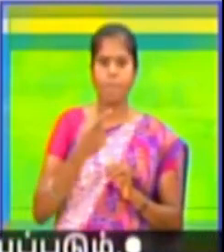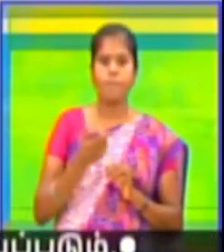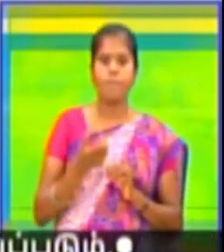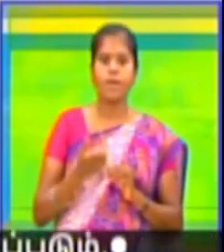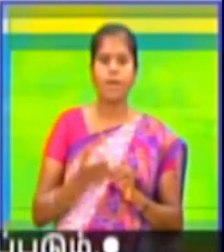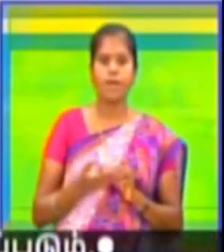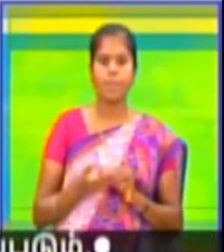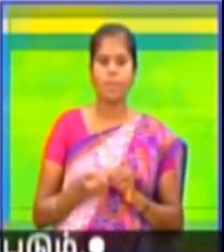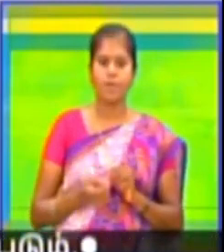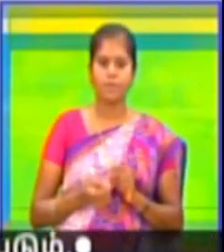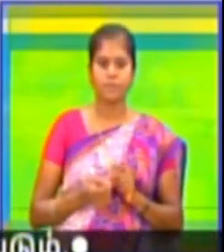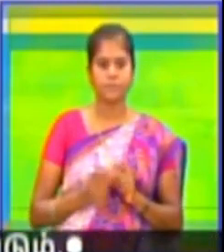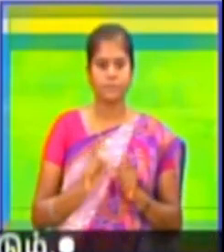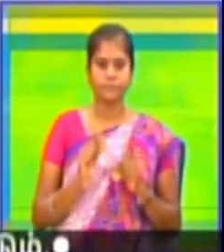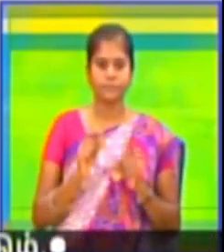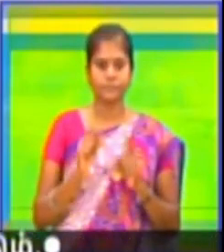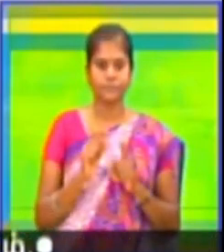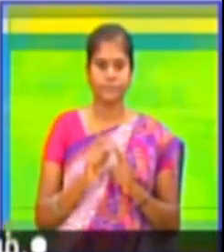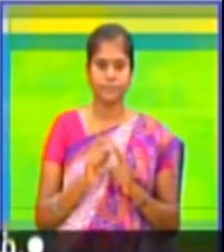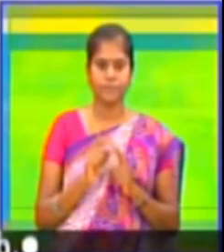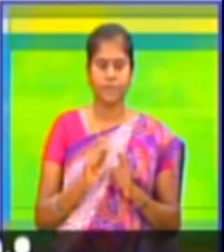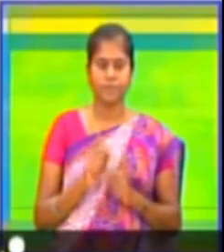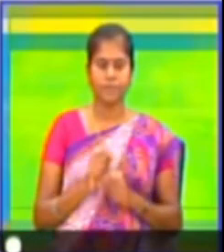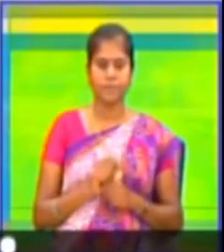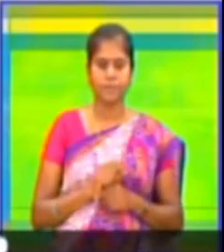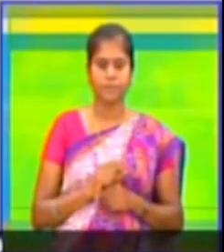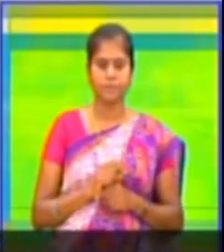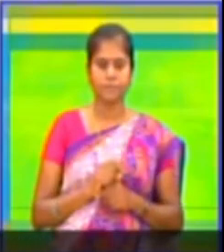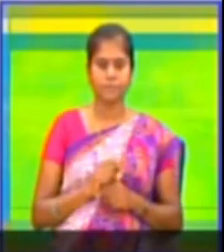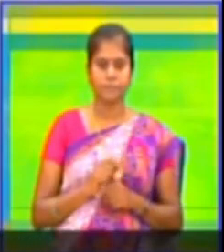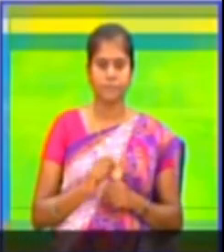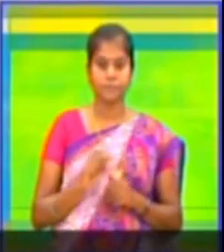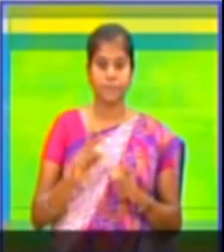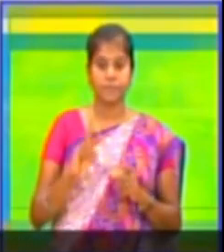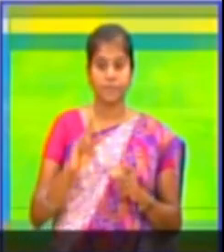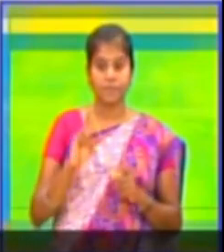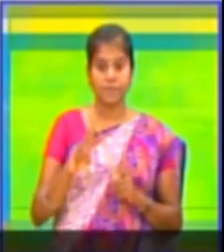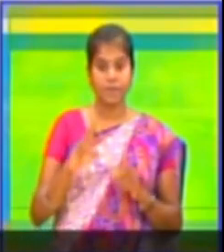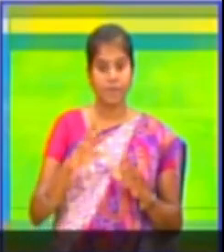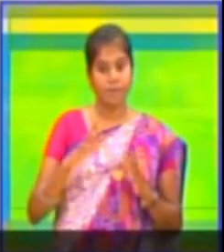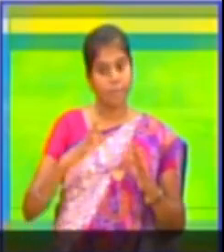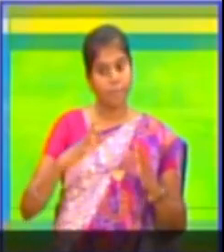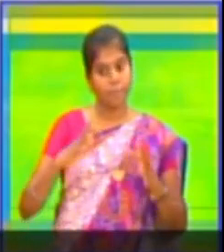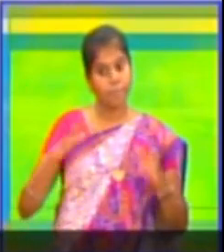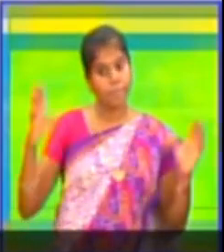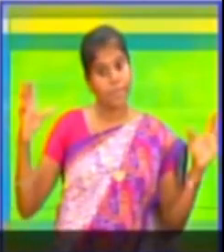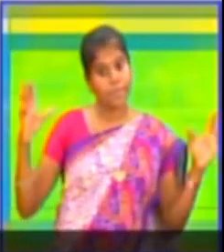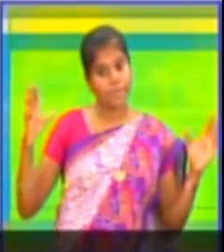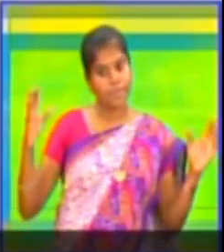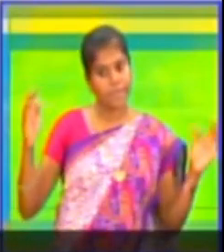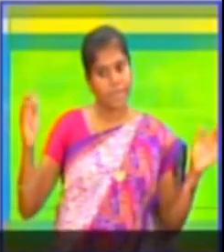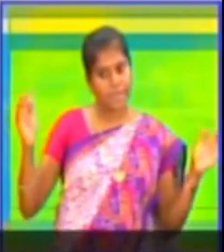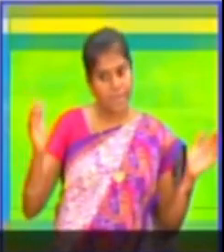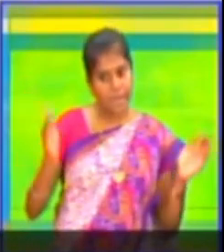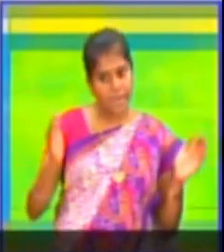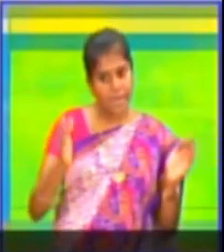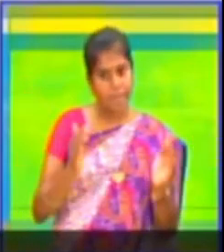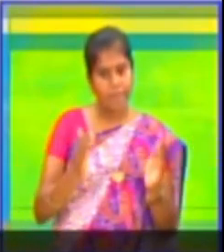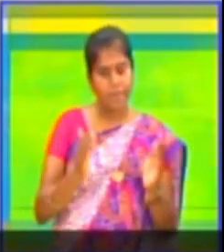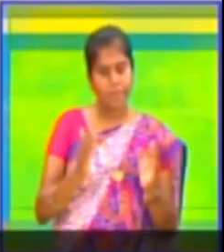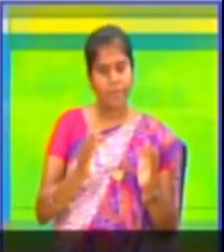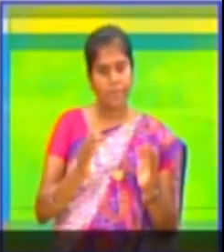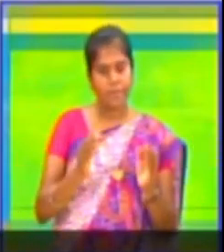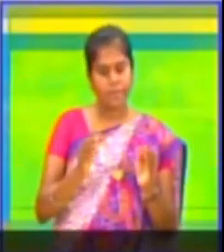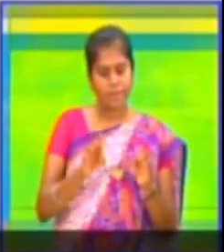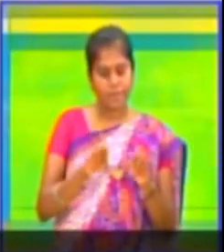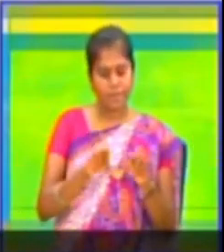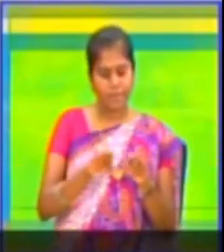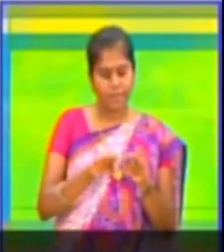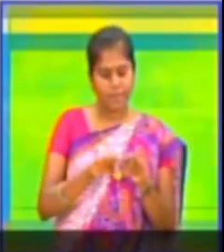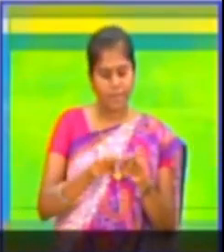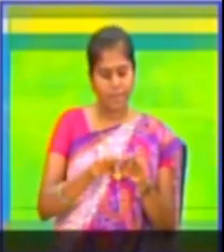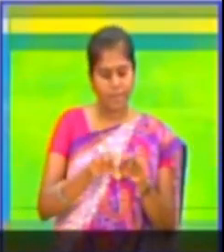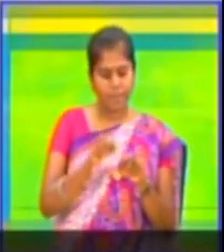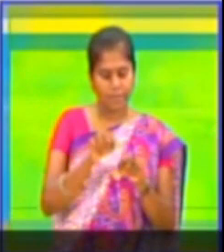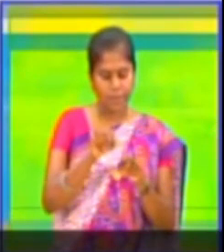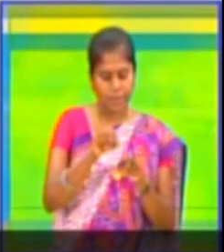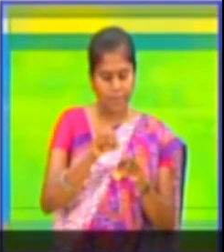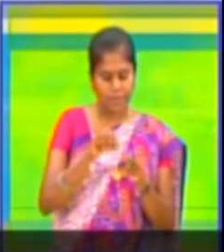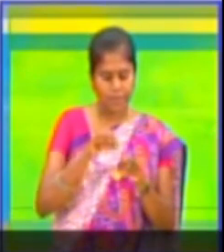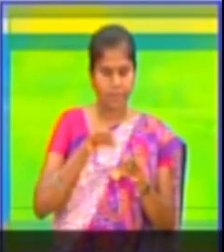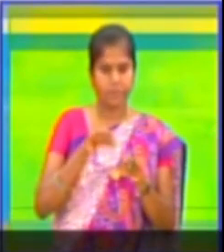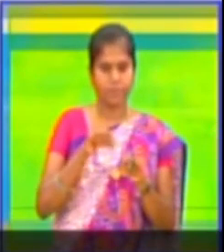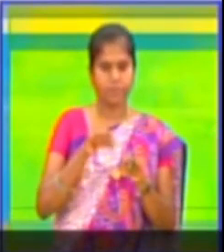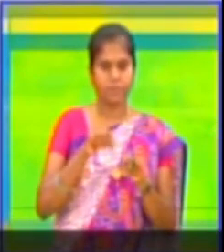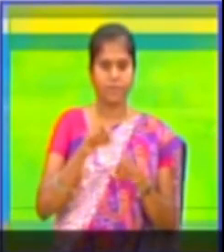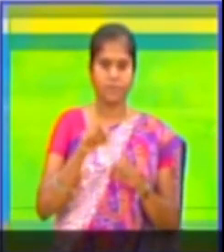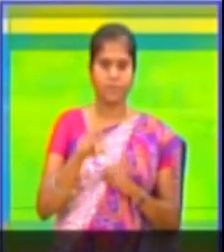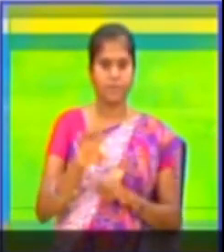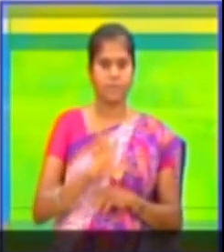2 மிகப்பெரிய நிலப்பகுதிகளை இணைக்கக்கூடிய சிறிய துண்டுக்கு தான் நிலச்சந்தி அப்படின்னு